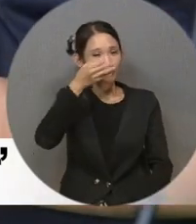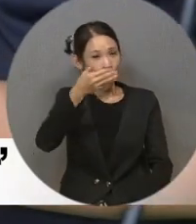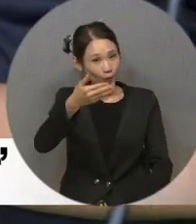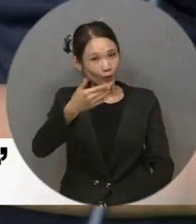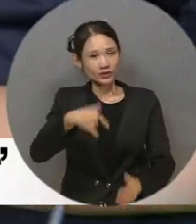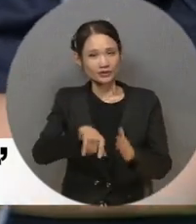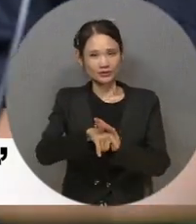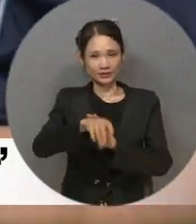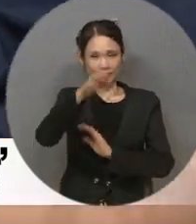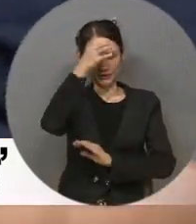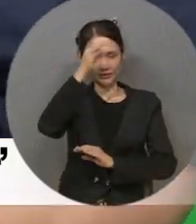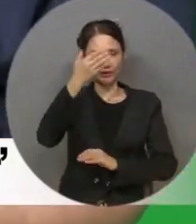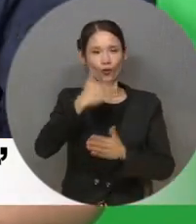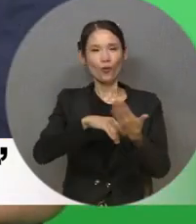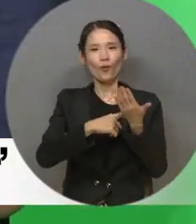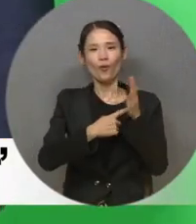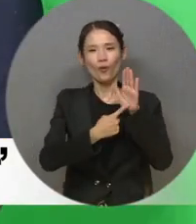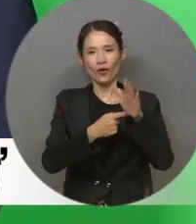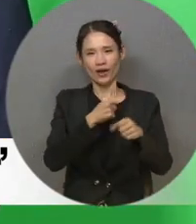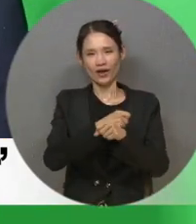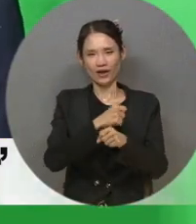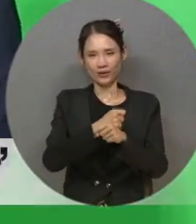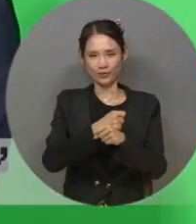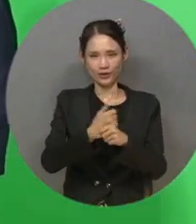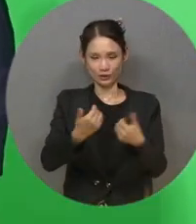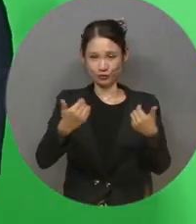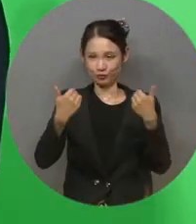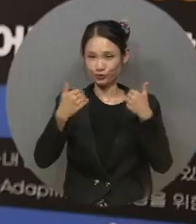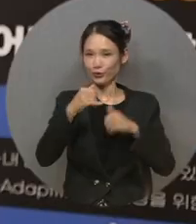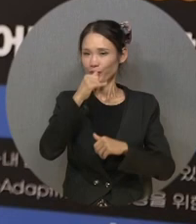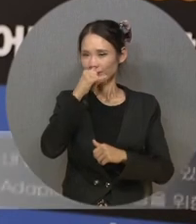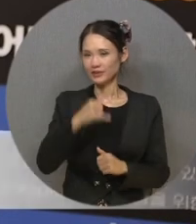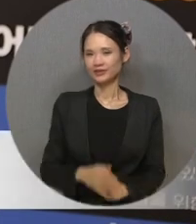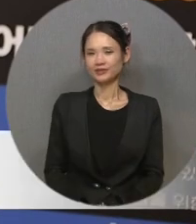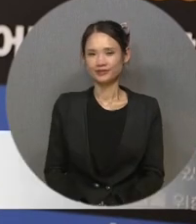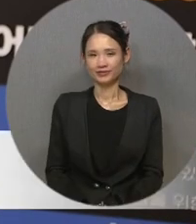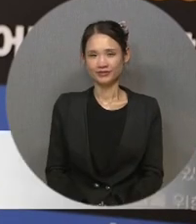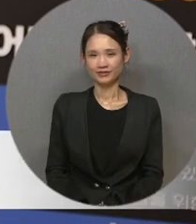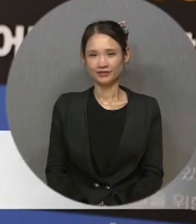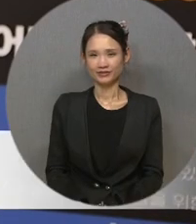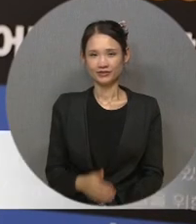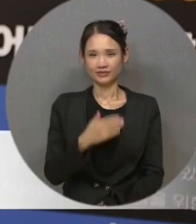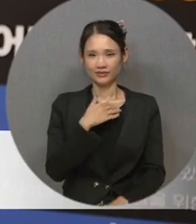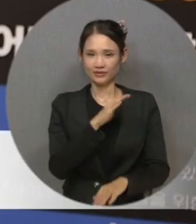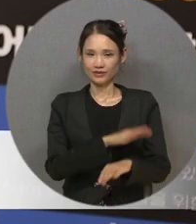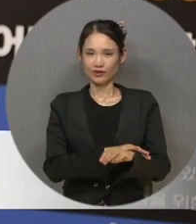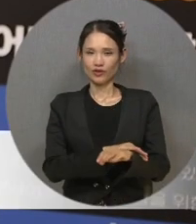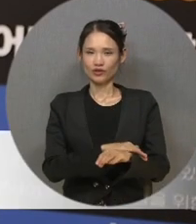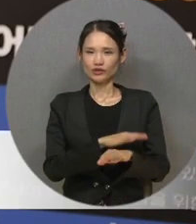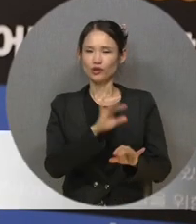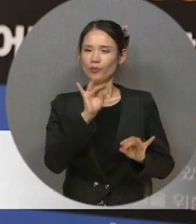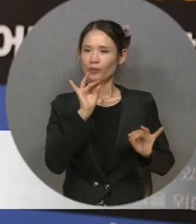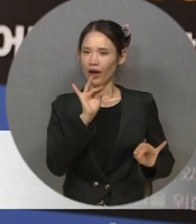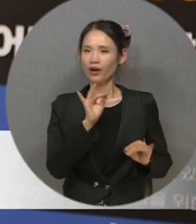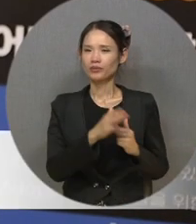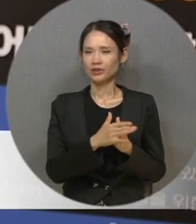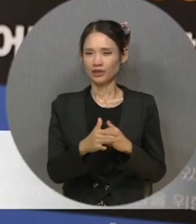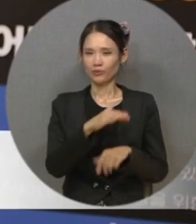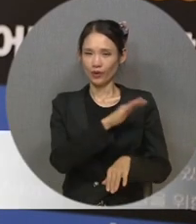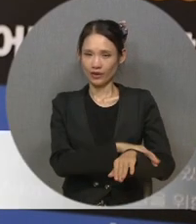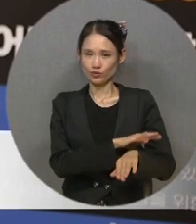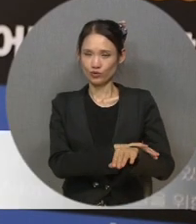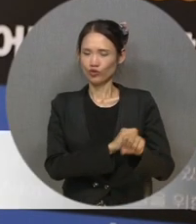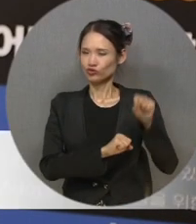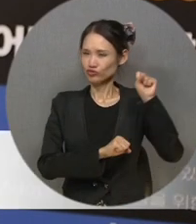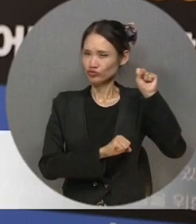첨단 기술을 공개하며 많은 주목을 받기도 했습니다. 제가 이제 왼쪽 편마비라 왼쪽은 운동을